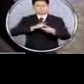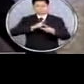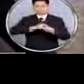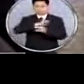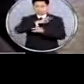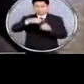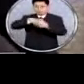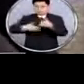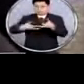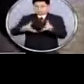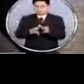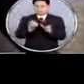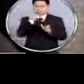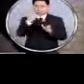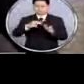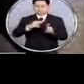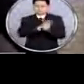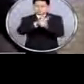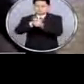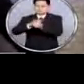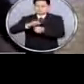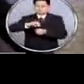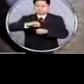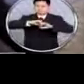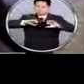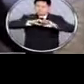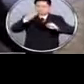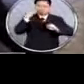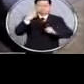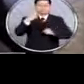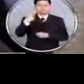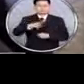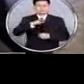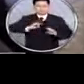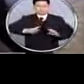打开国际市场，让我们的经贸团队有一个国际的空